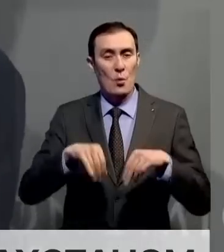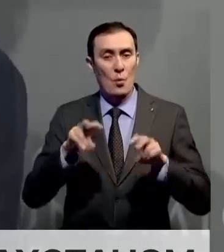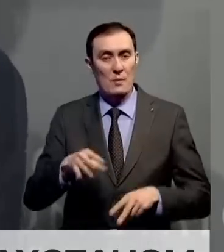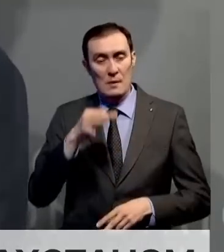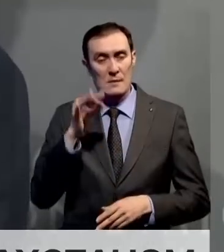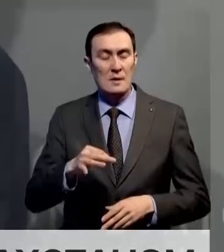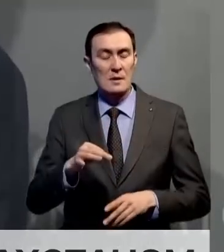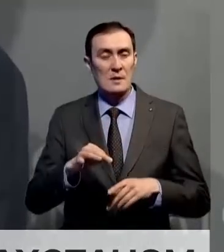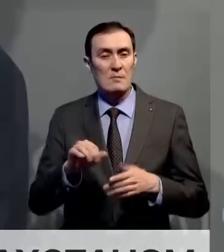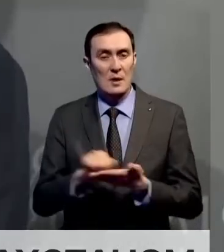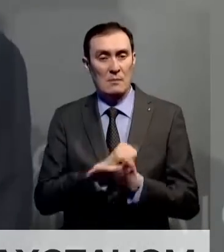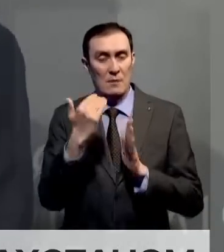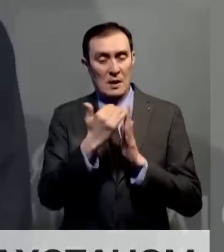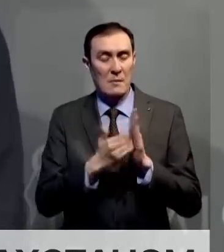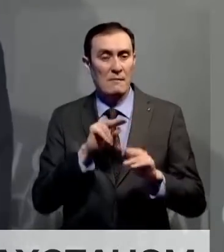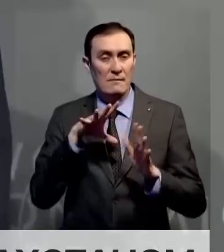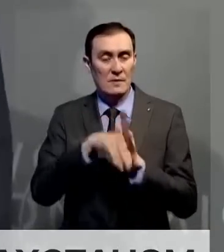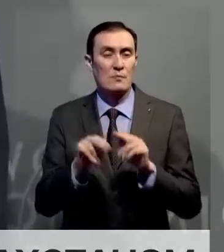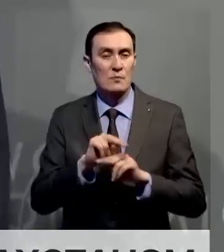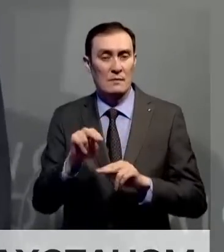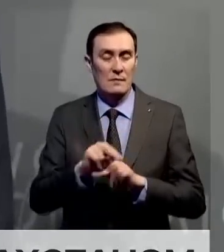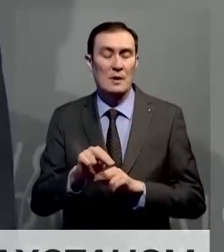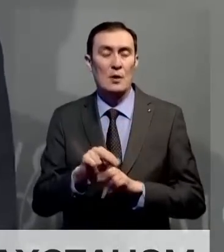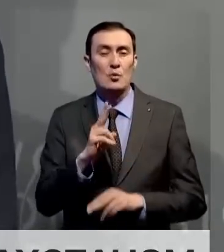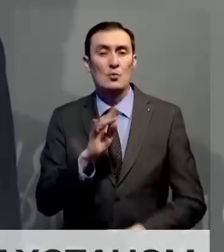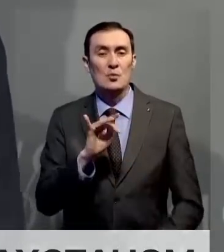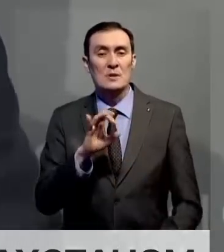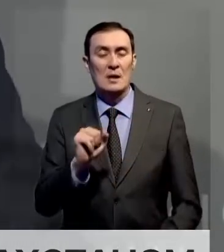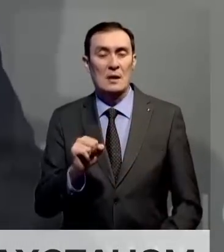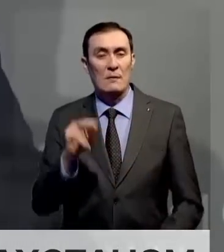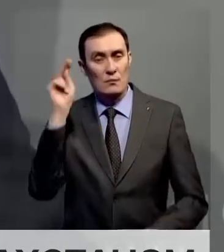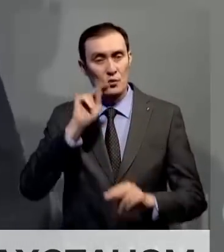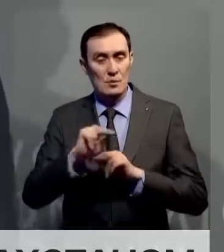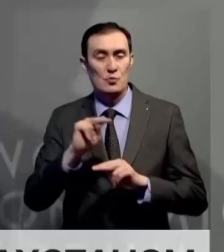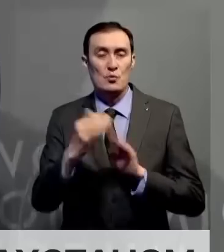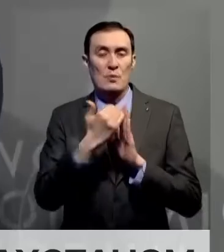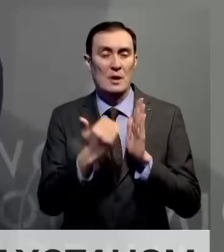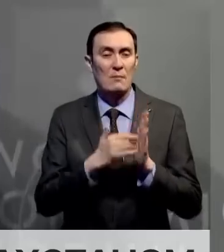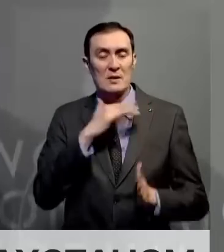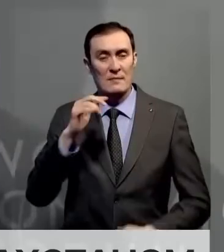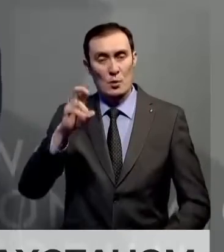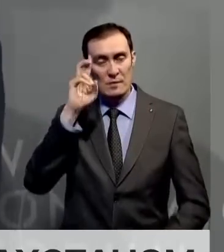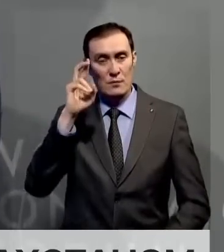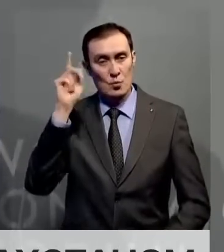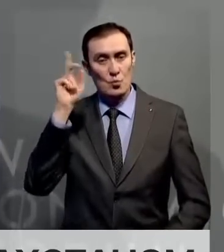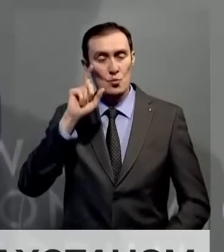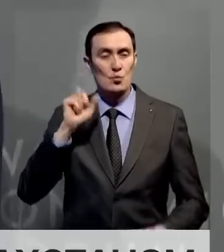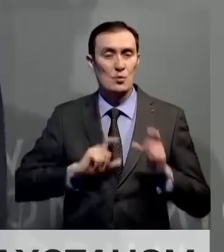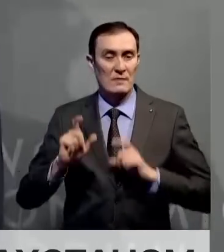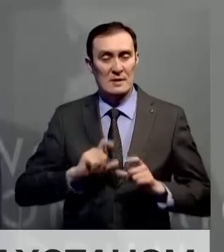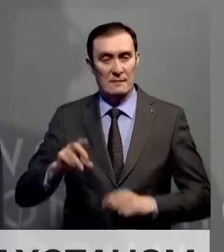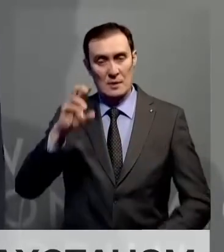профессиональные сертификаты и внедряет обучение на платформе Курсера в учебную программу большинства государственных университетов в стране.